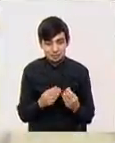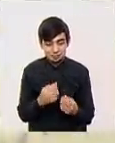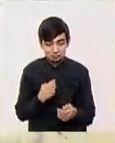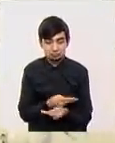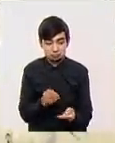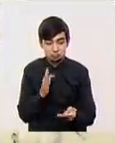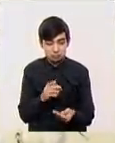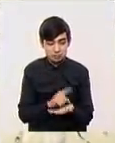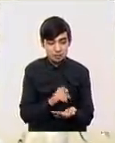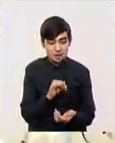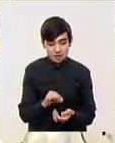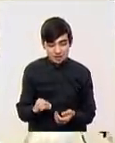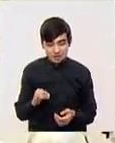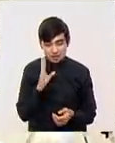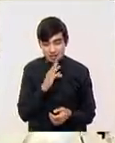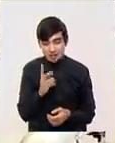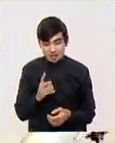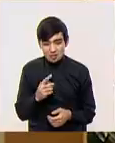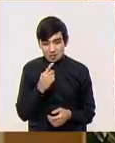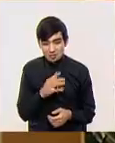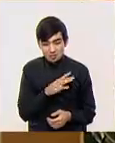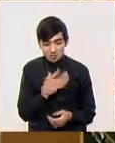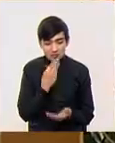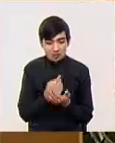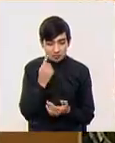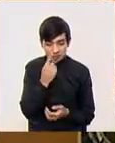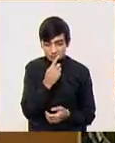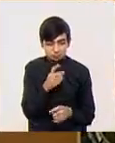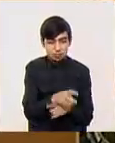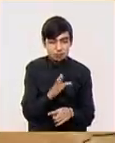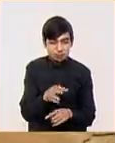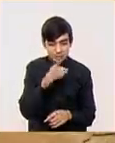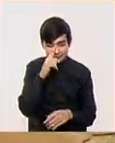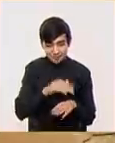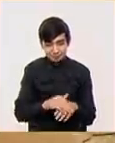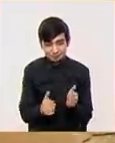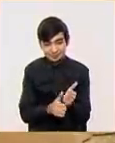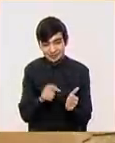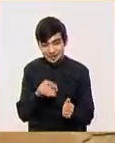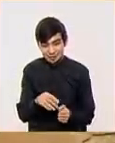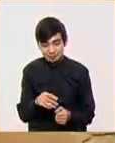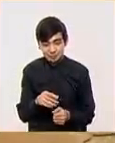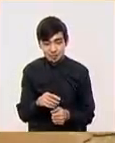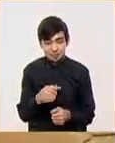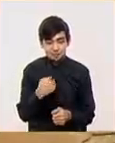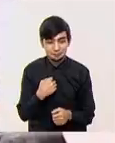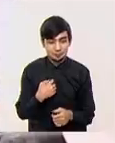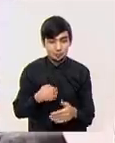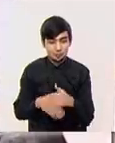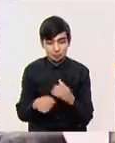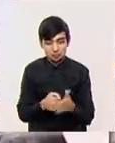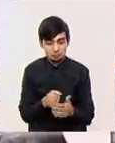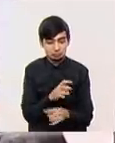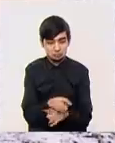Ал көпбалалы аналардың қандай жағдайда тұрып жатқанын өз көзіммен көруге барамын деген әкімнің орынбасары біз кеткенше келмеді. Әйгерім